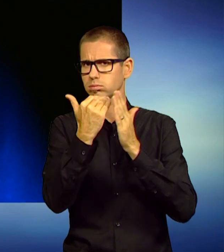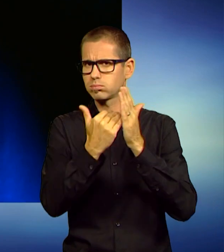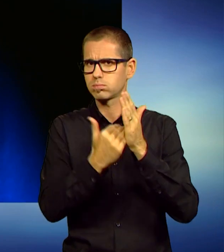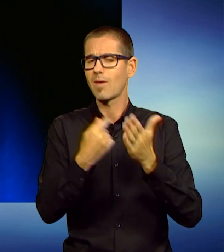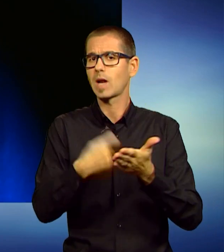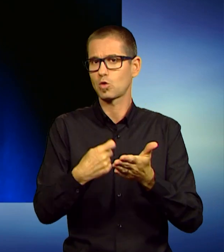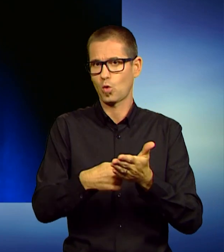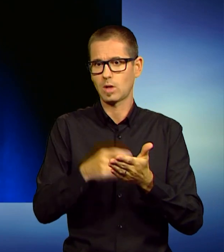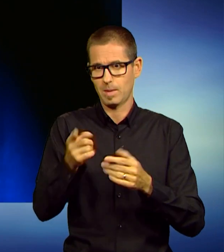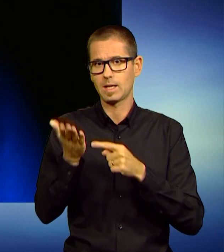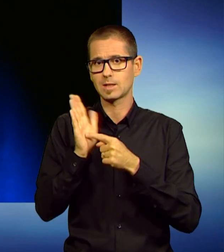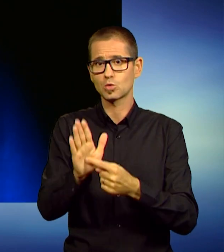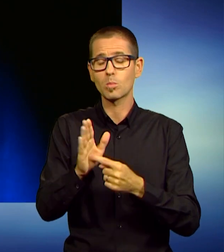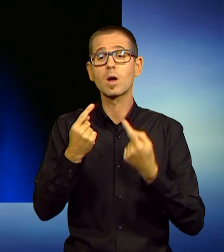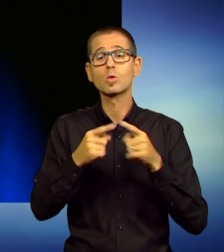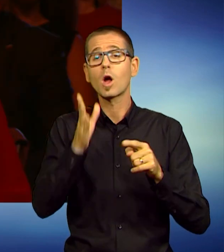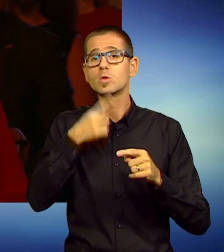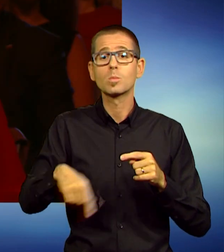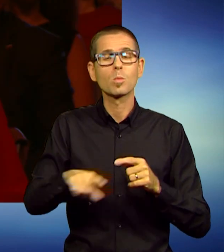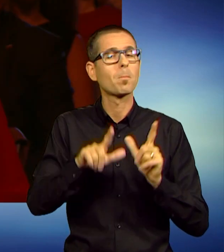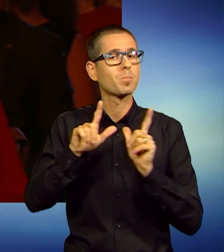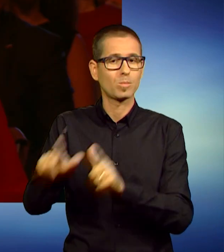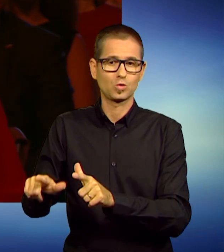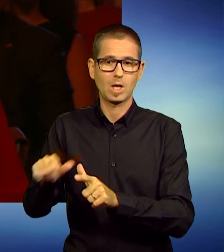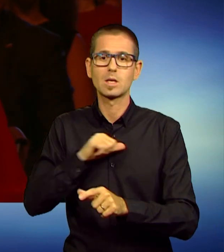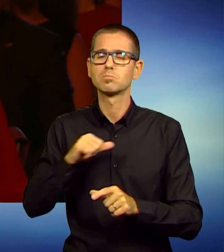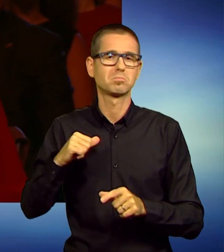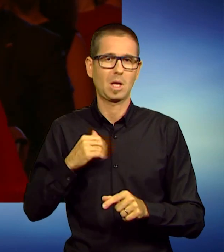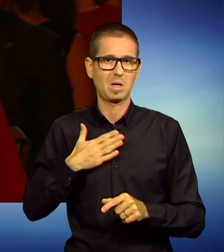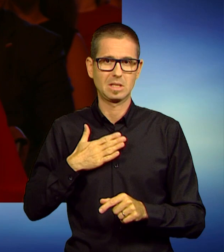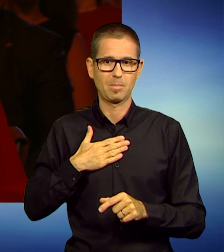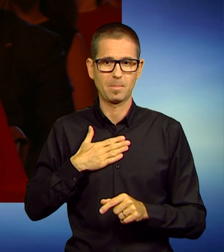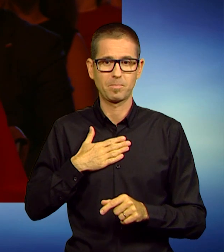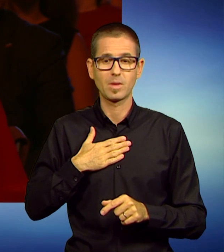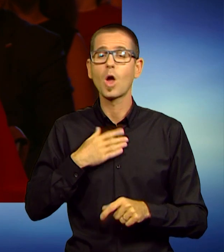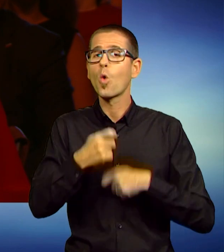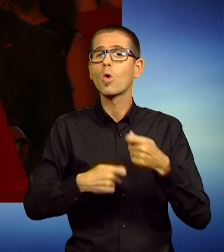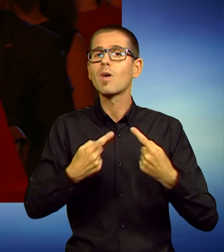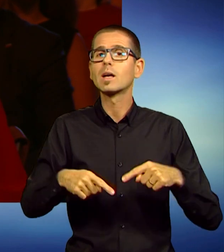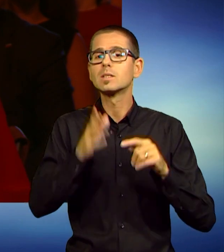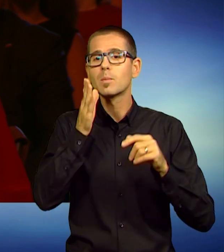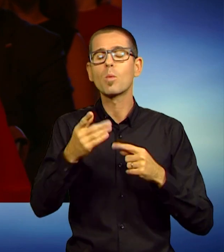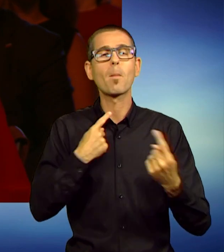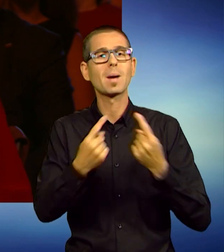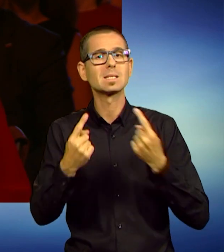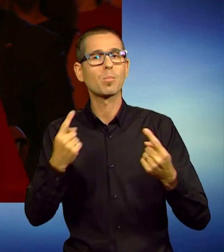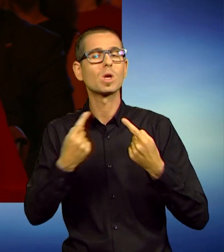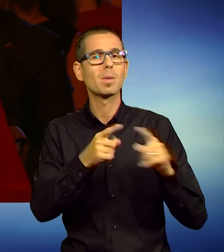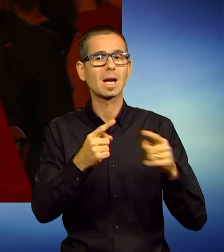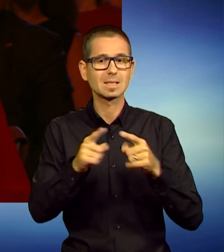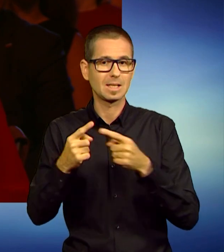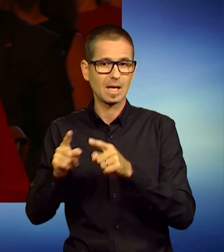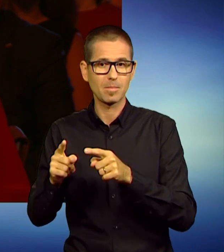jih zastopa. Drugače bomo namreč prepuščeni sami sebi. Ukvarjali se bomo z medsebojnimi